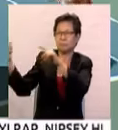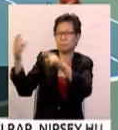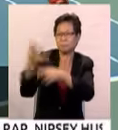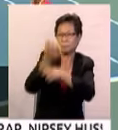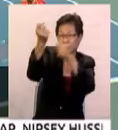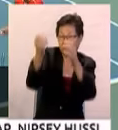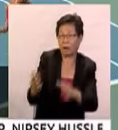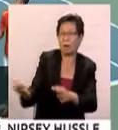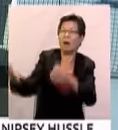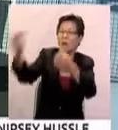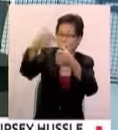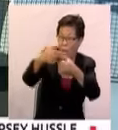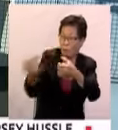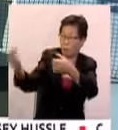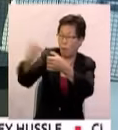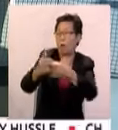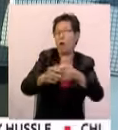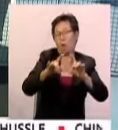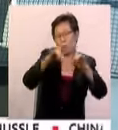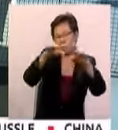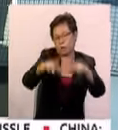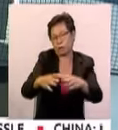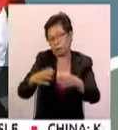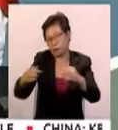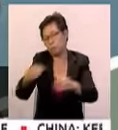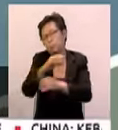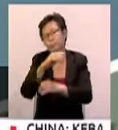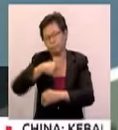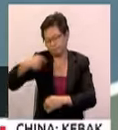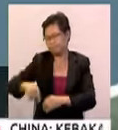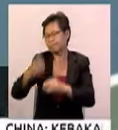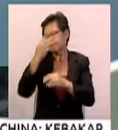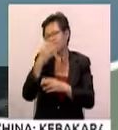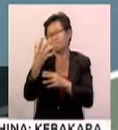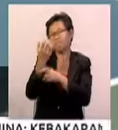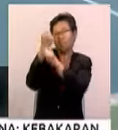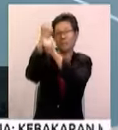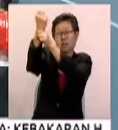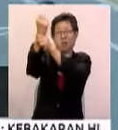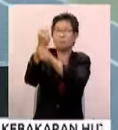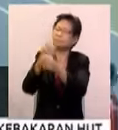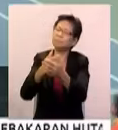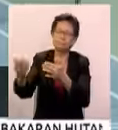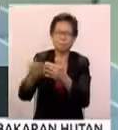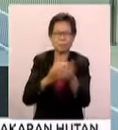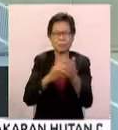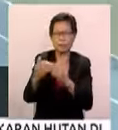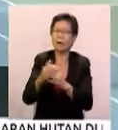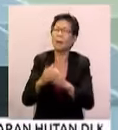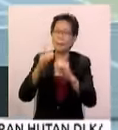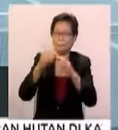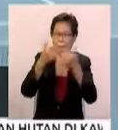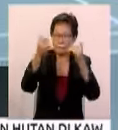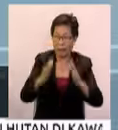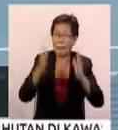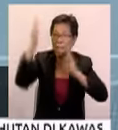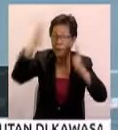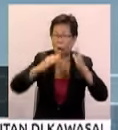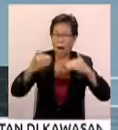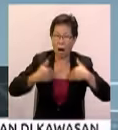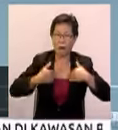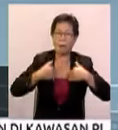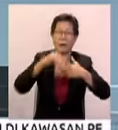antaranya Australia, Jepun, China dan Hong Kong. Namun itu bukanlah halangan buat barisan pemain negara yang terdiri daripada